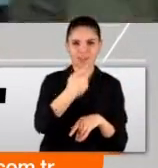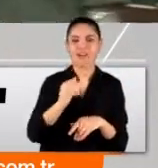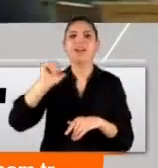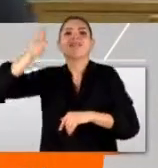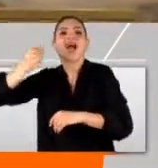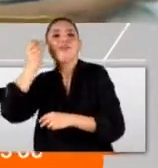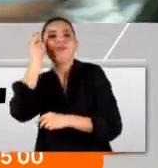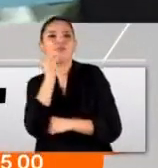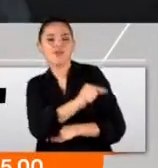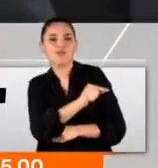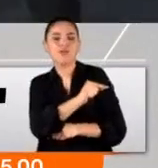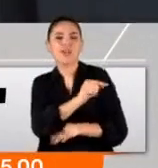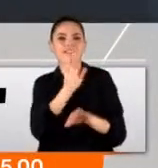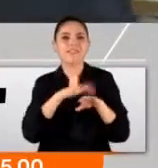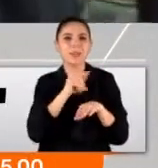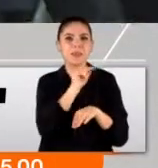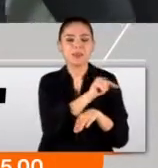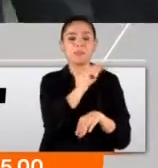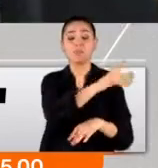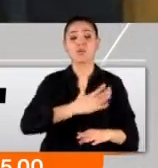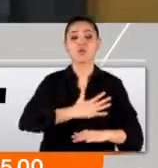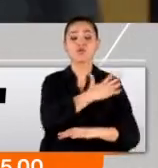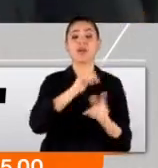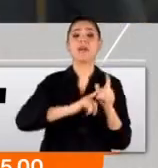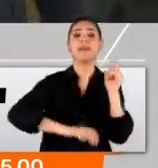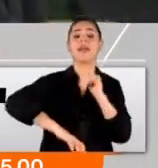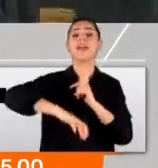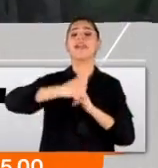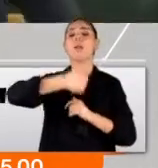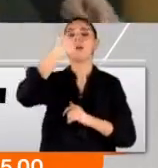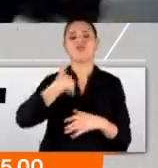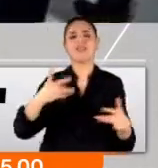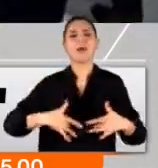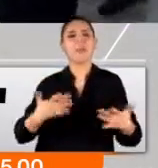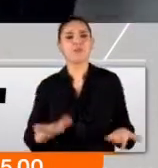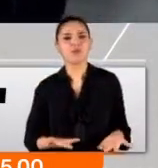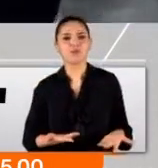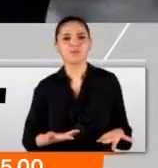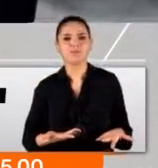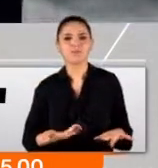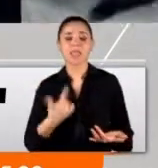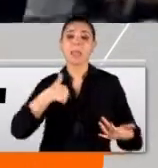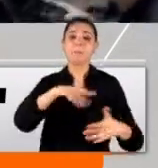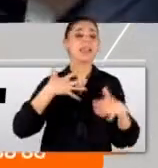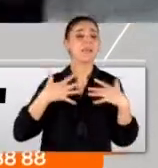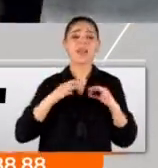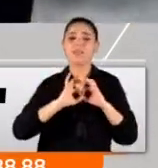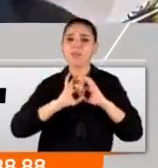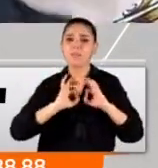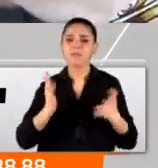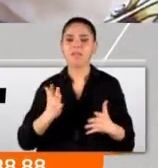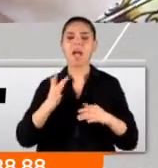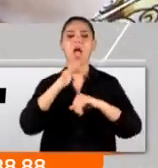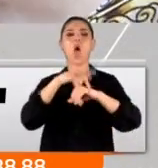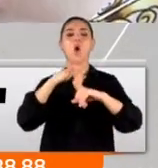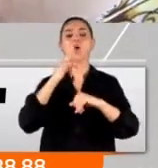eden gaf ebesi bu CHP genel başkanından da memnunuz. Bizim endişemiz